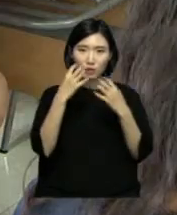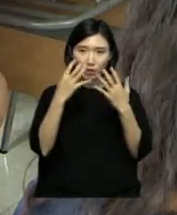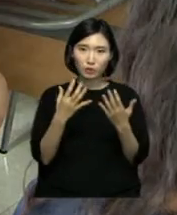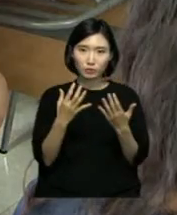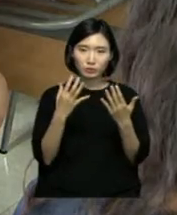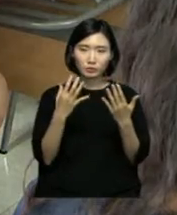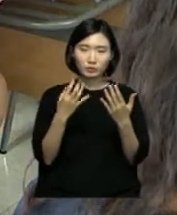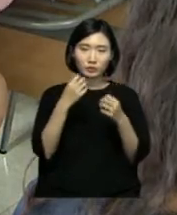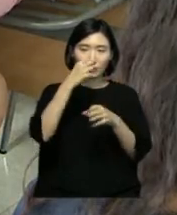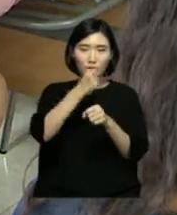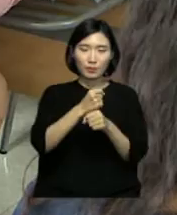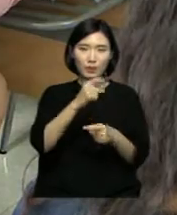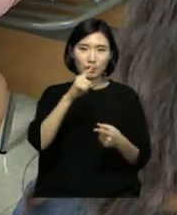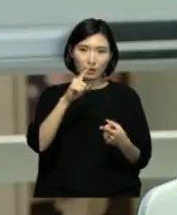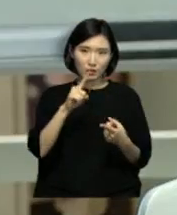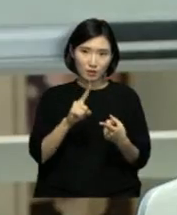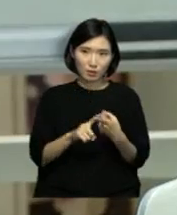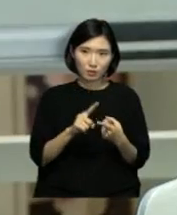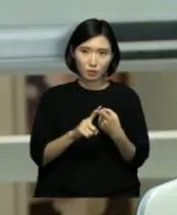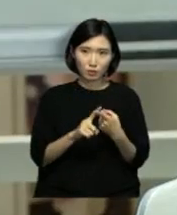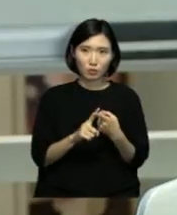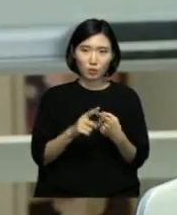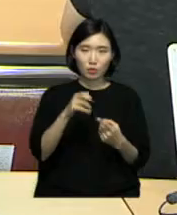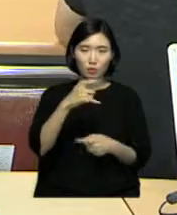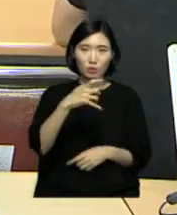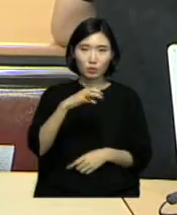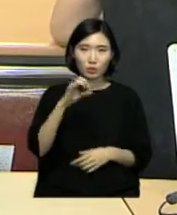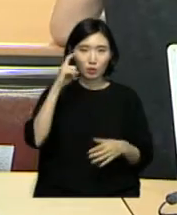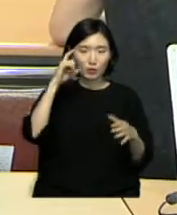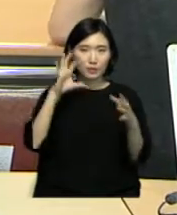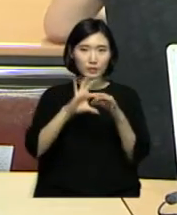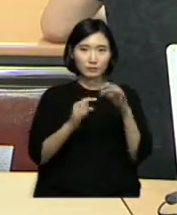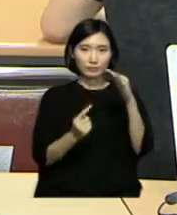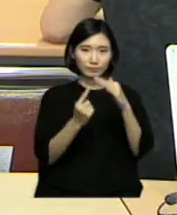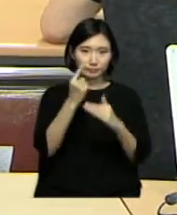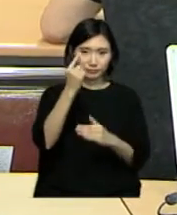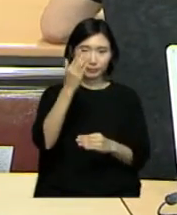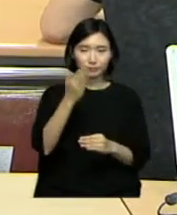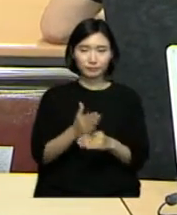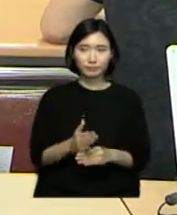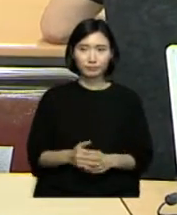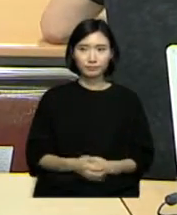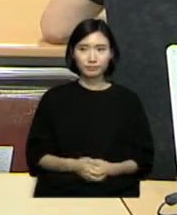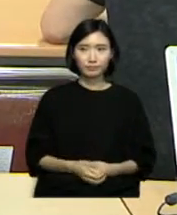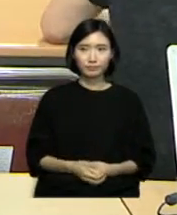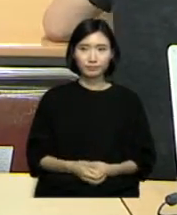아이템으로서 코딩에 대한 관심은 여전히 뜨겁습니다. 딜라이브 서울경기 케이블TV 엄종규입니다.